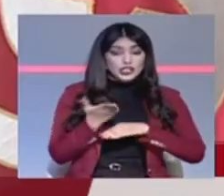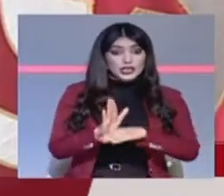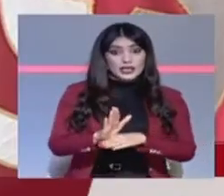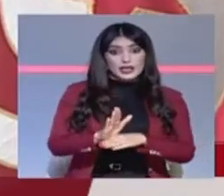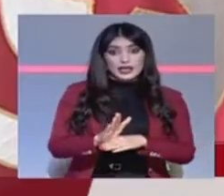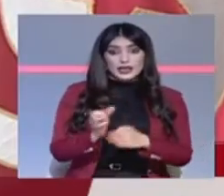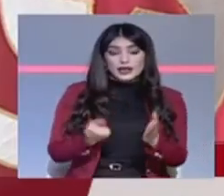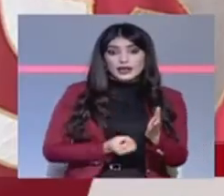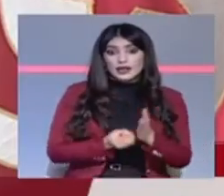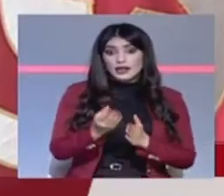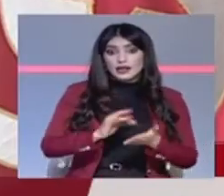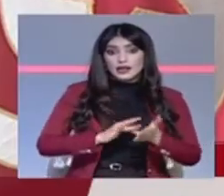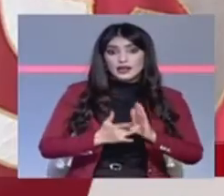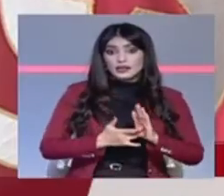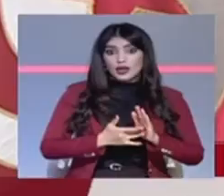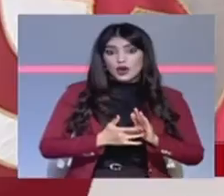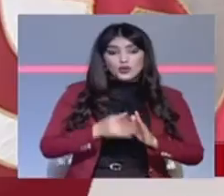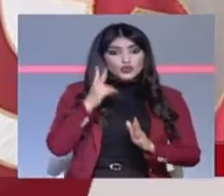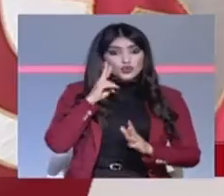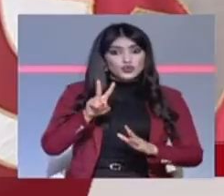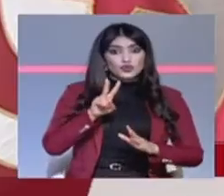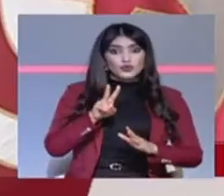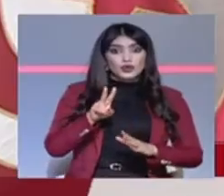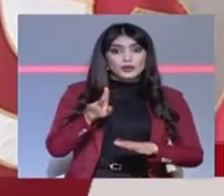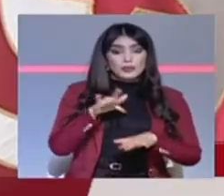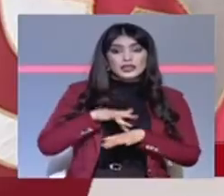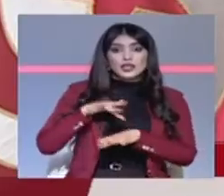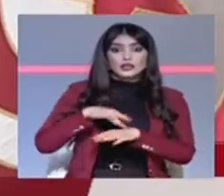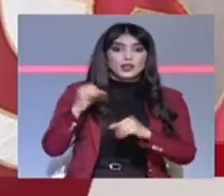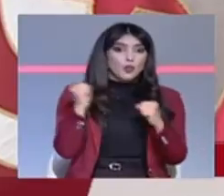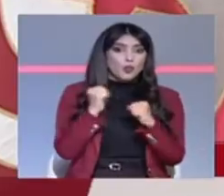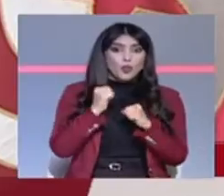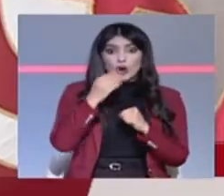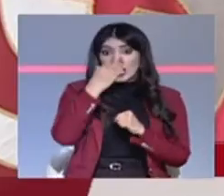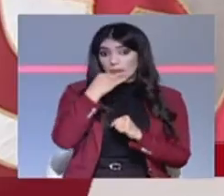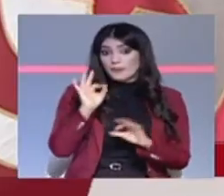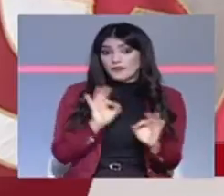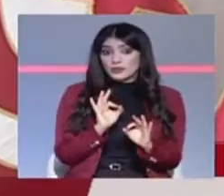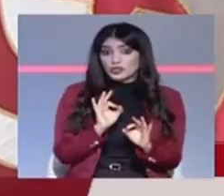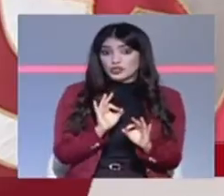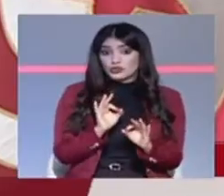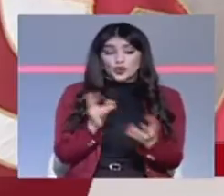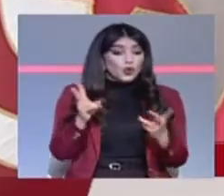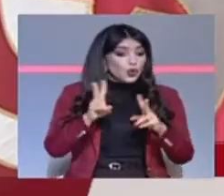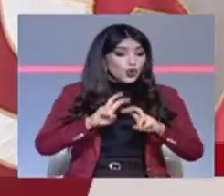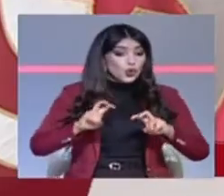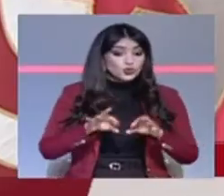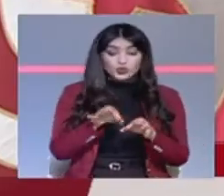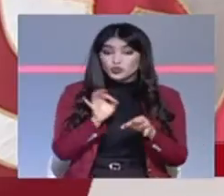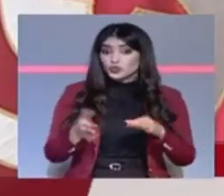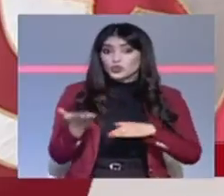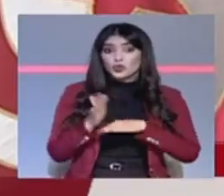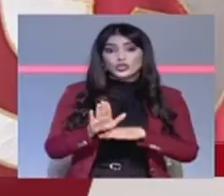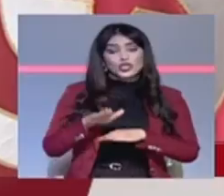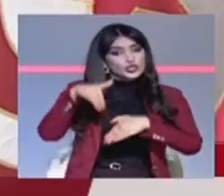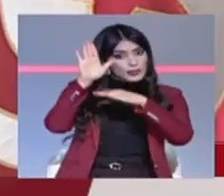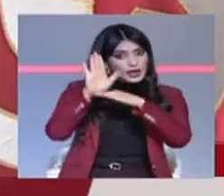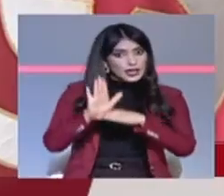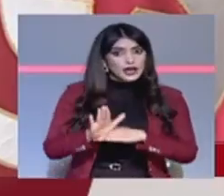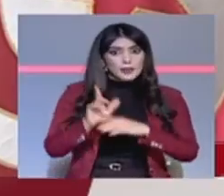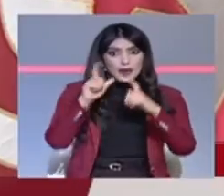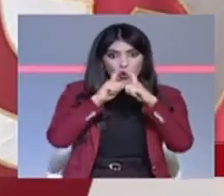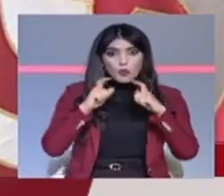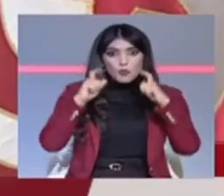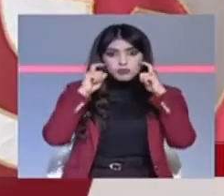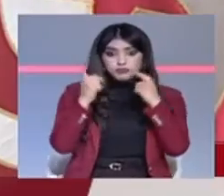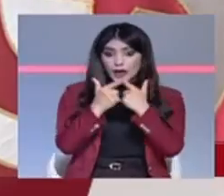النصف اللبناني الكره الارضيه تعدى عليهم الشتاء وماشي التفسير يجب ان تكون الوسائل الوقائيه هذه الاست